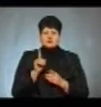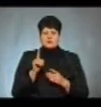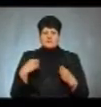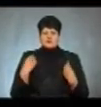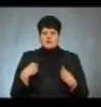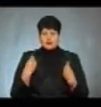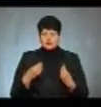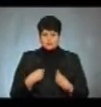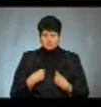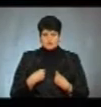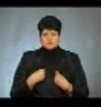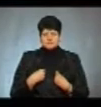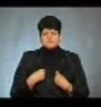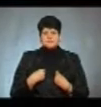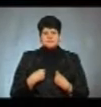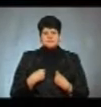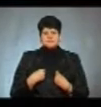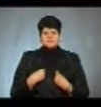дитину.